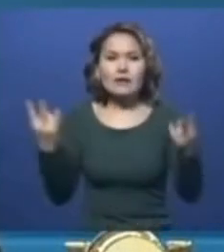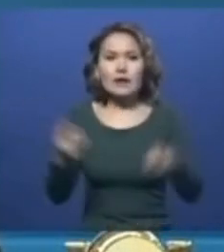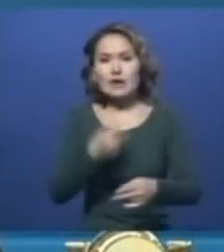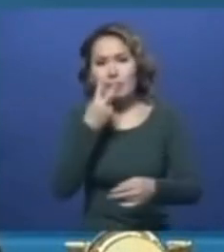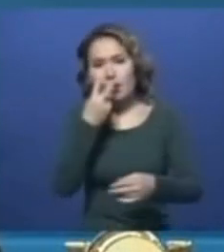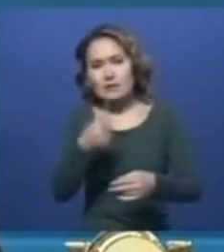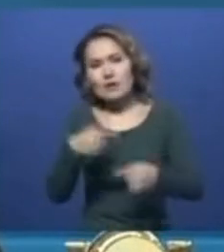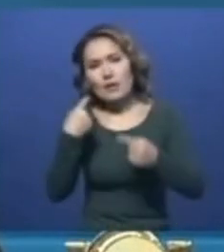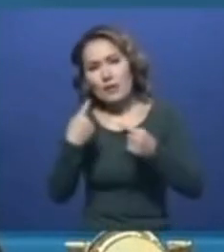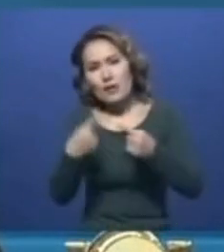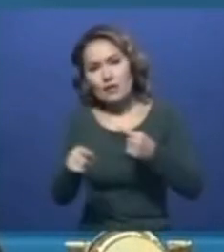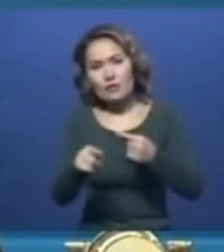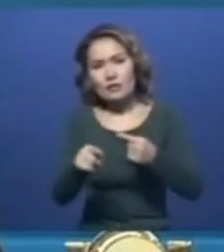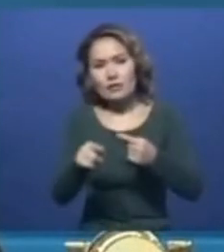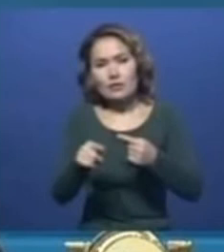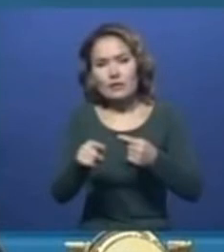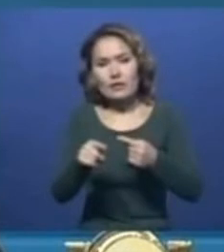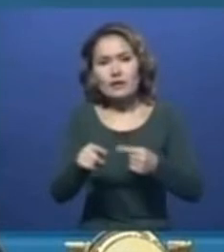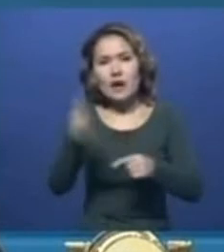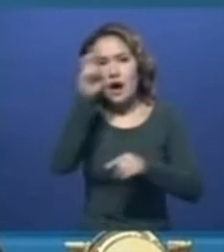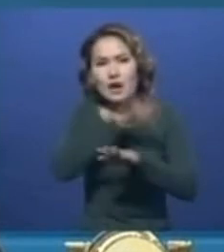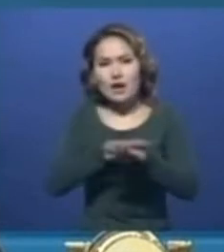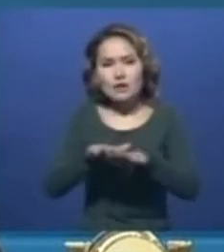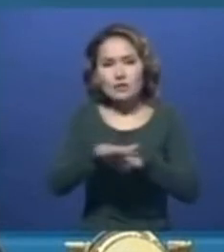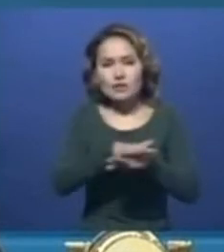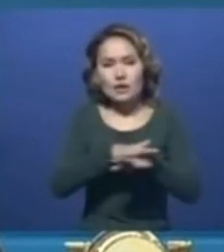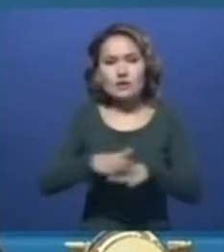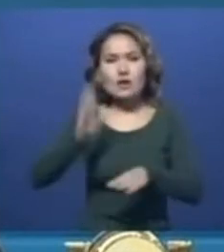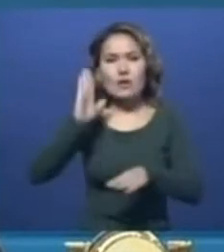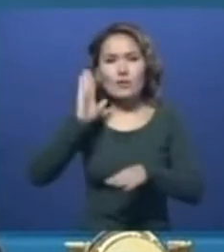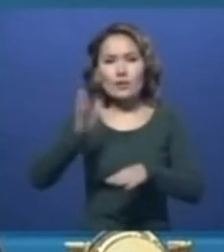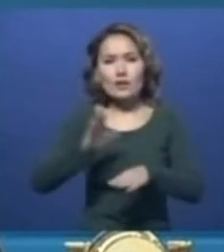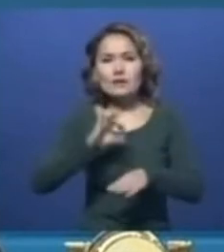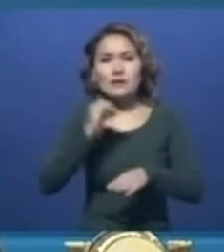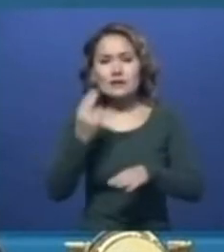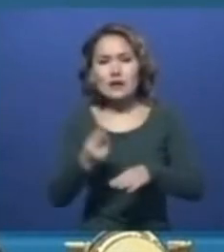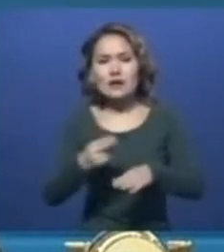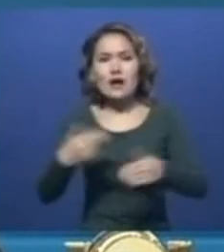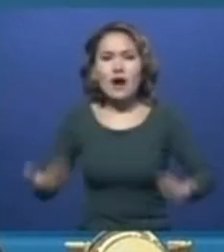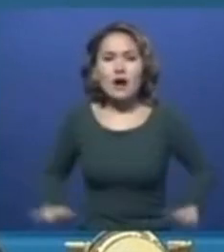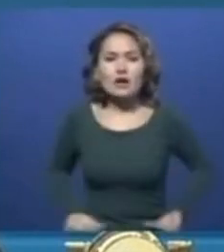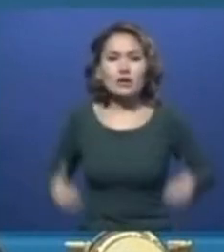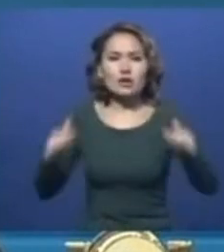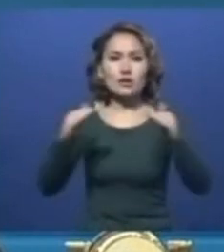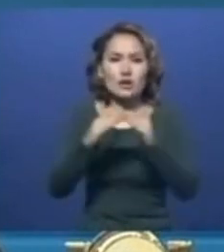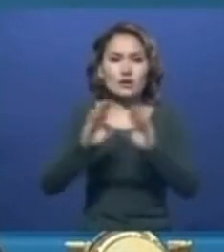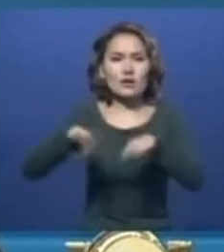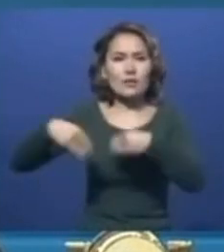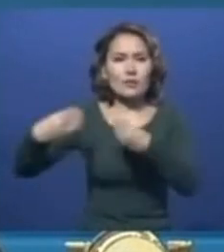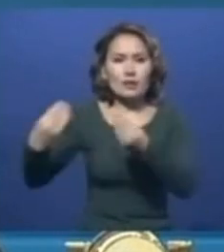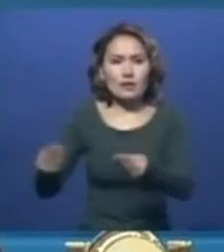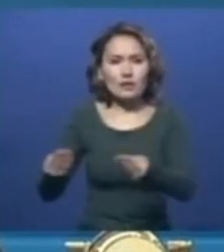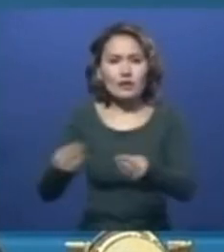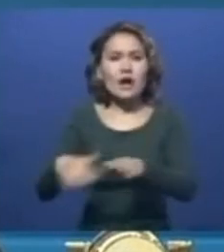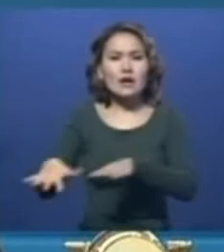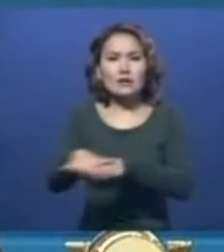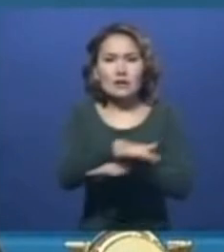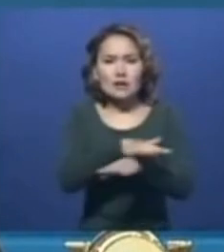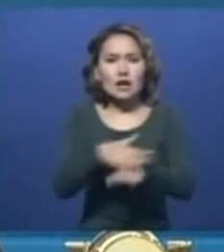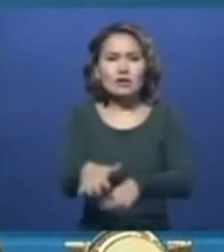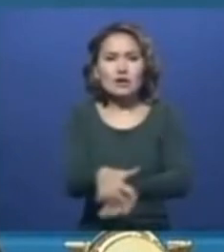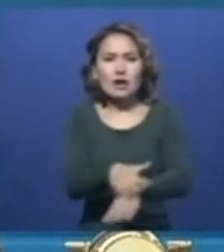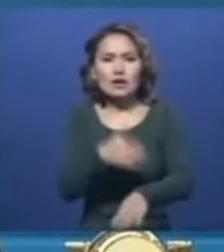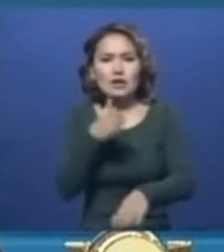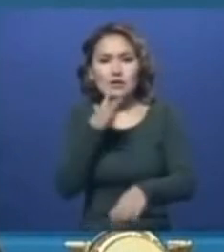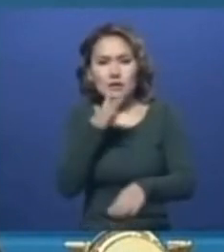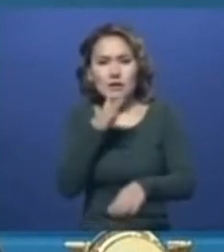по-другому. Государство будет строить социально-арендное жилье и предоставлять его населению долгосрочную